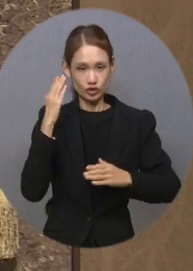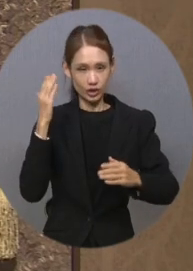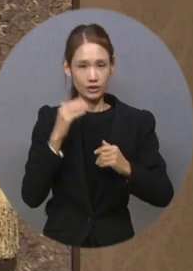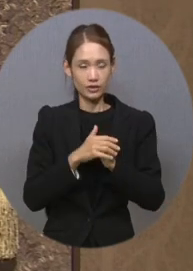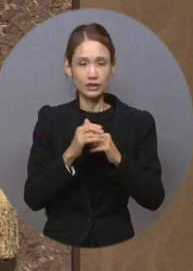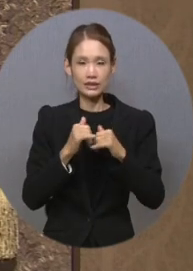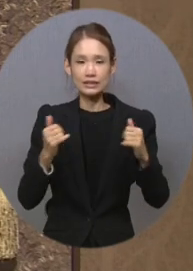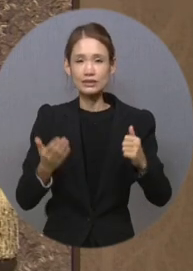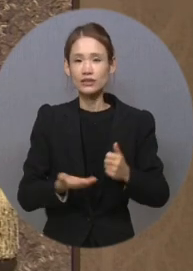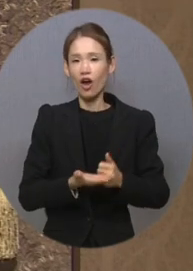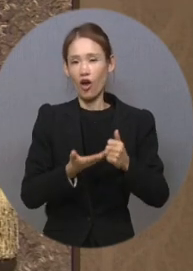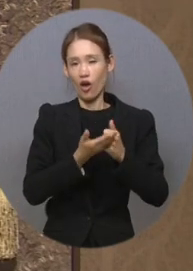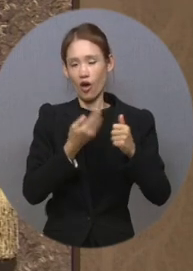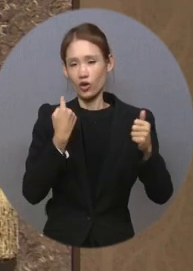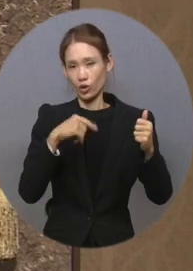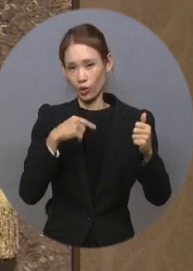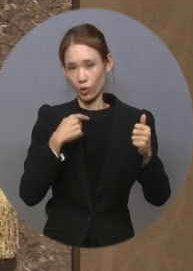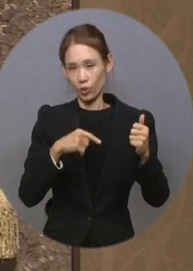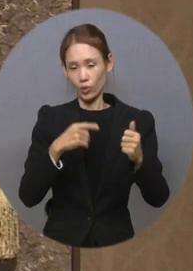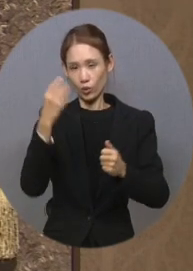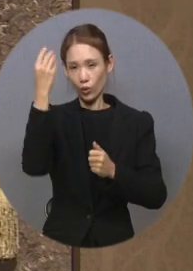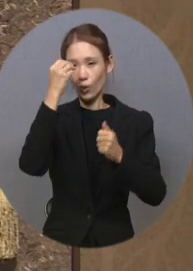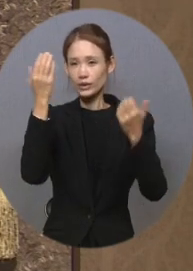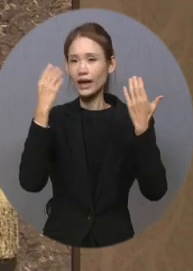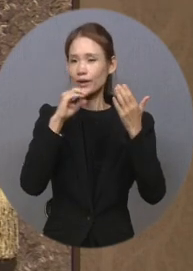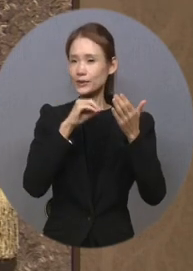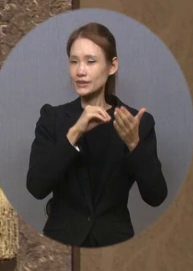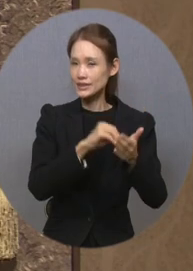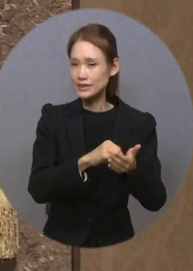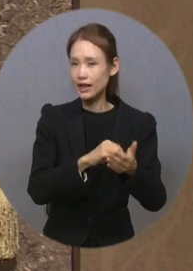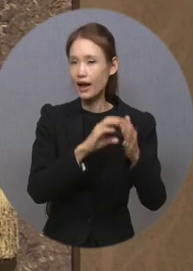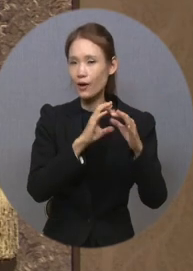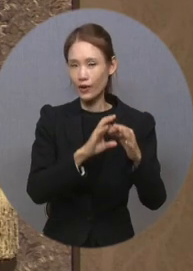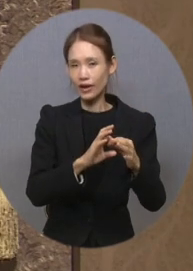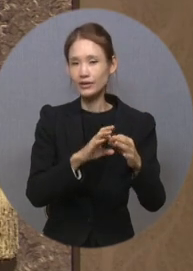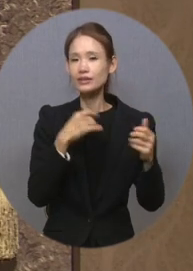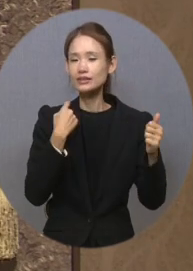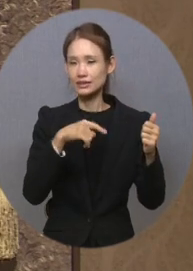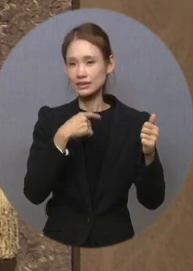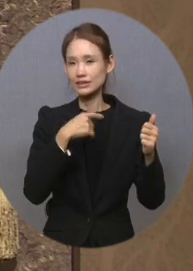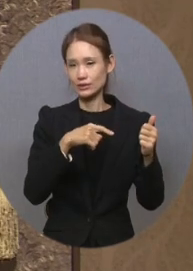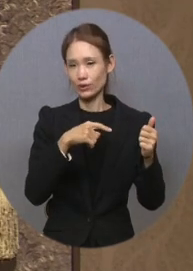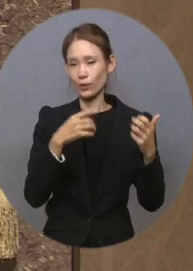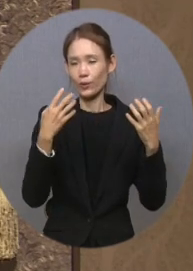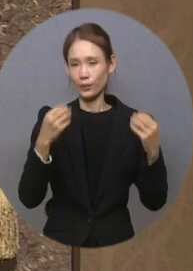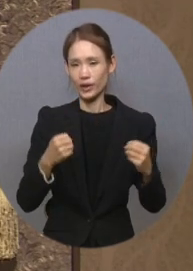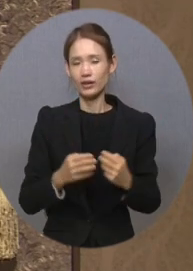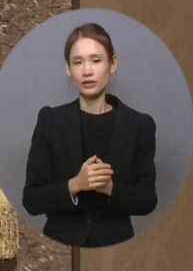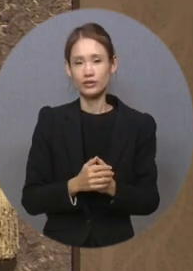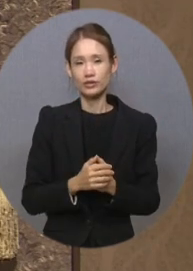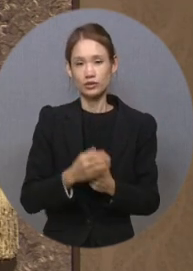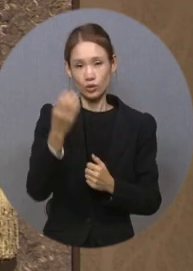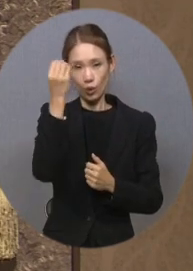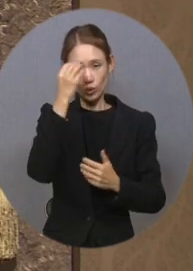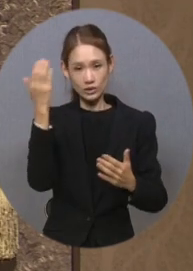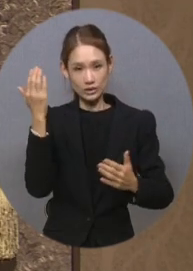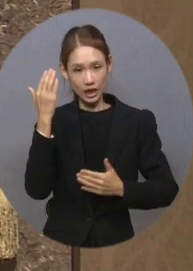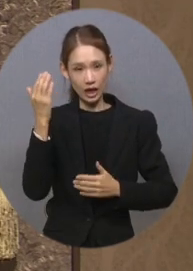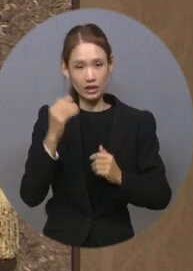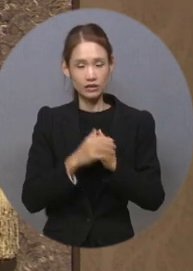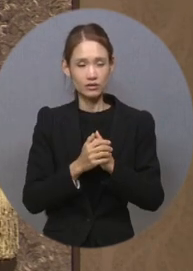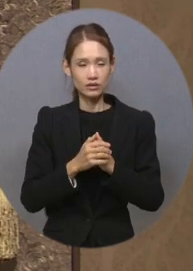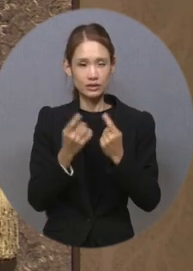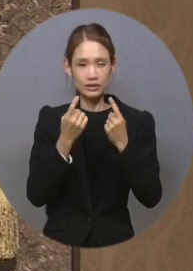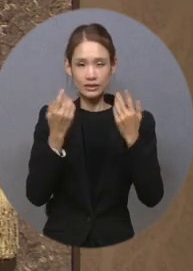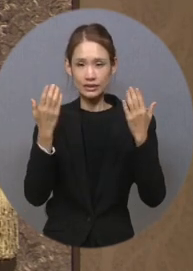인성 교육 그리고 이제 고등학교 진학 이런 쪽에 지도를 많이 하고 그리고 이제 고등학생들은 아무래도 대학